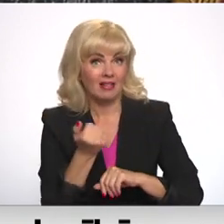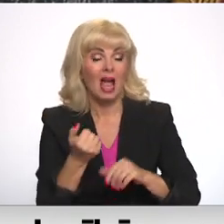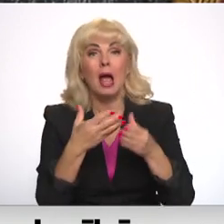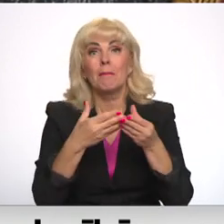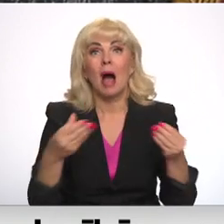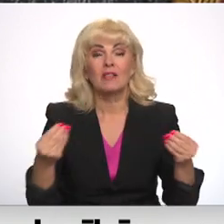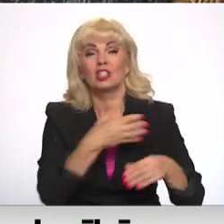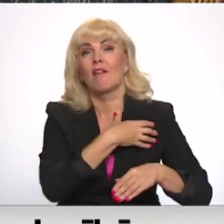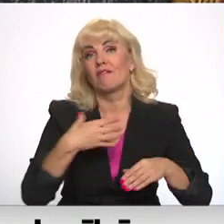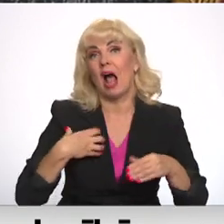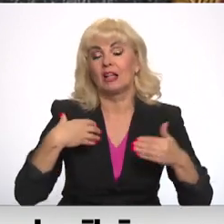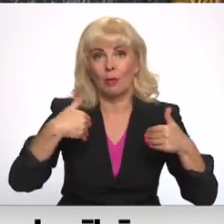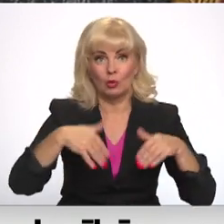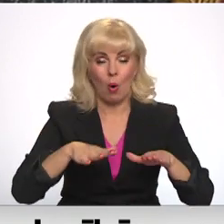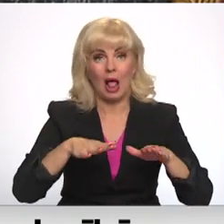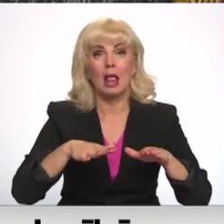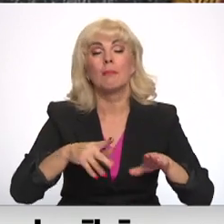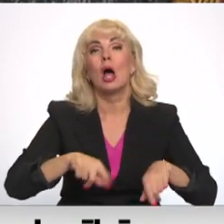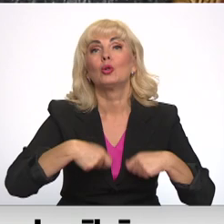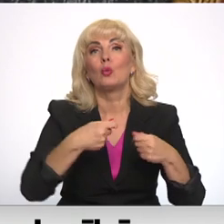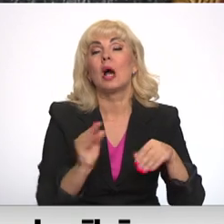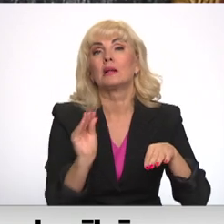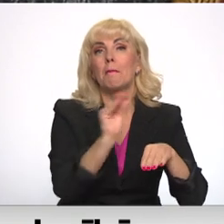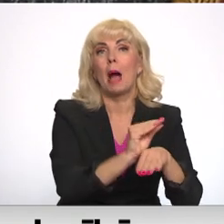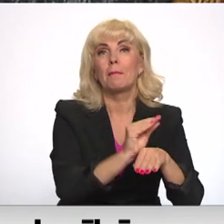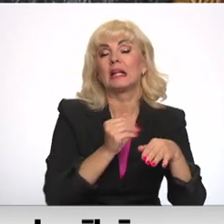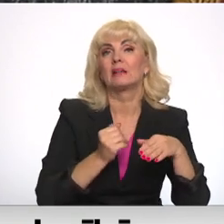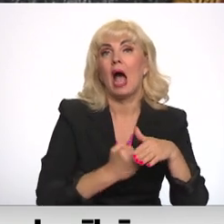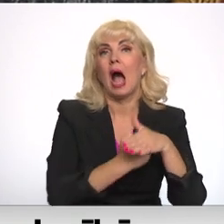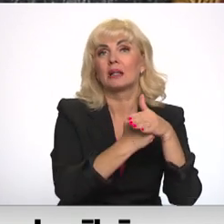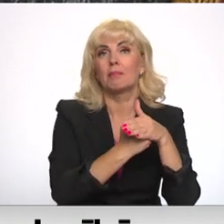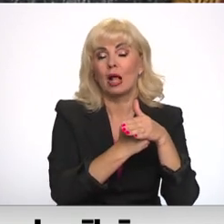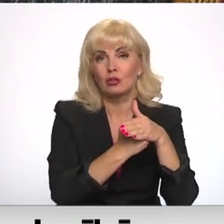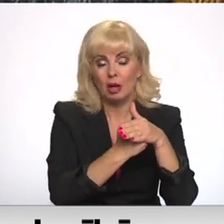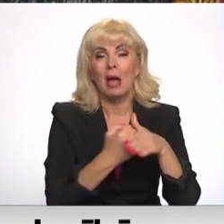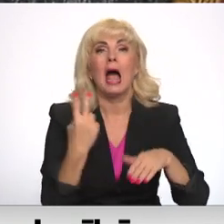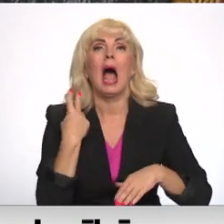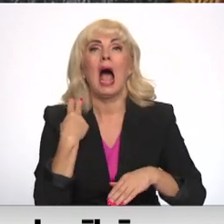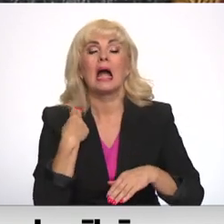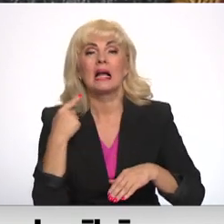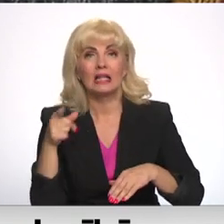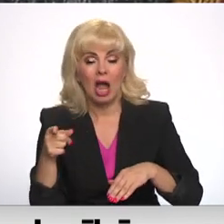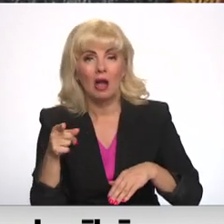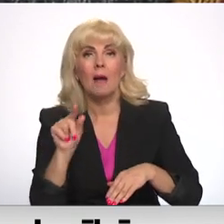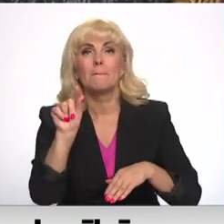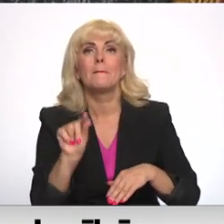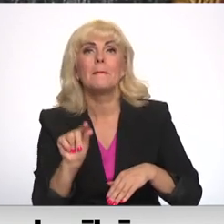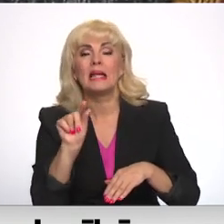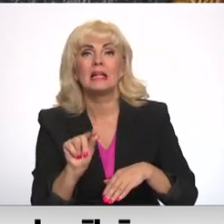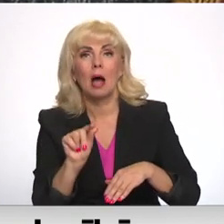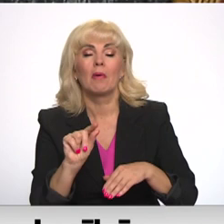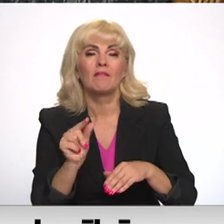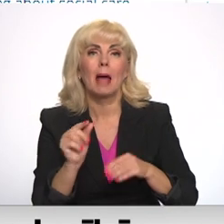pavasarī valdība nolēma sniegt papildus atbalstu apvienotās karalistes iedzīvotājiem ar minimāliem vai